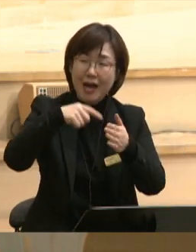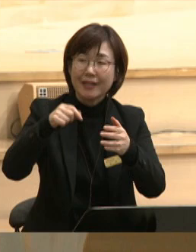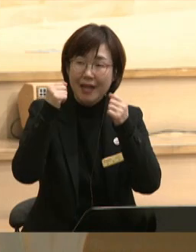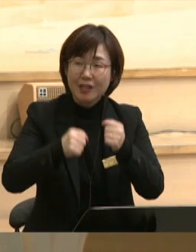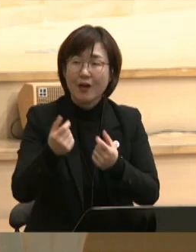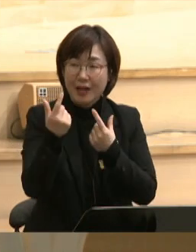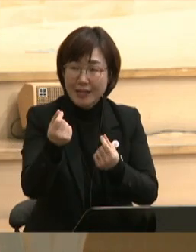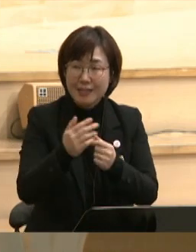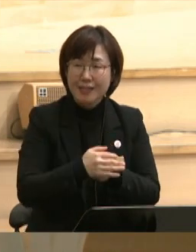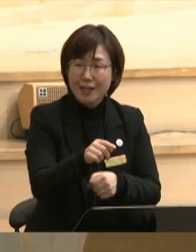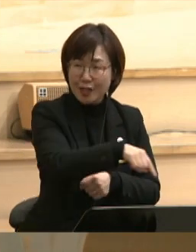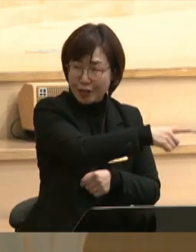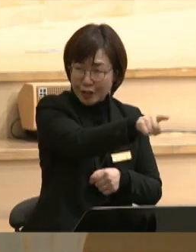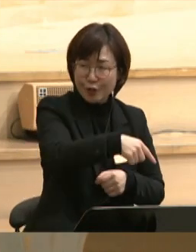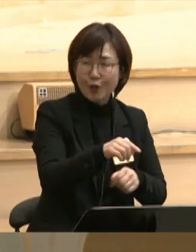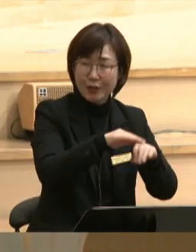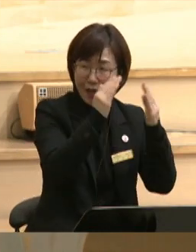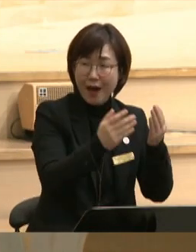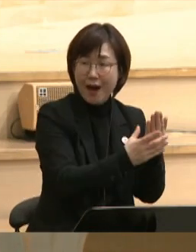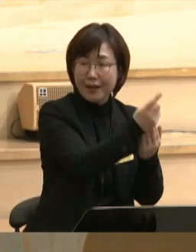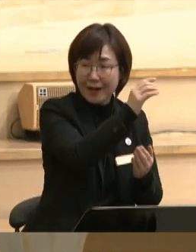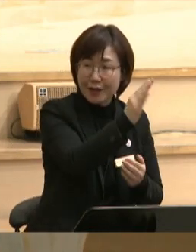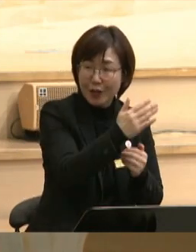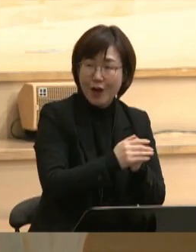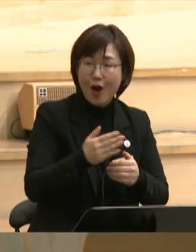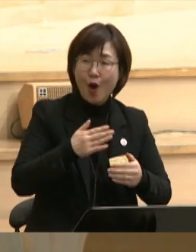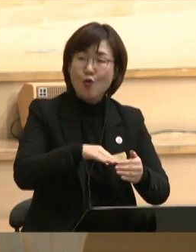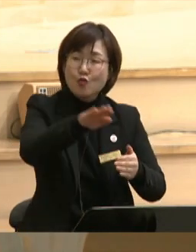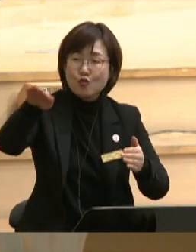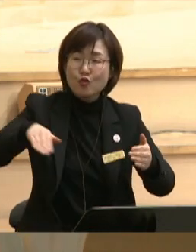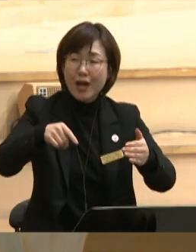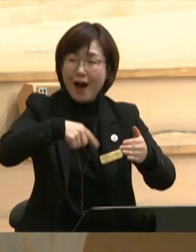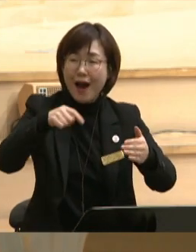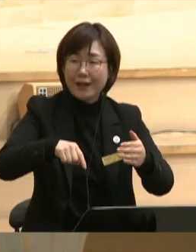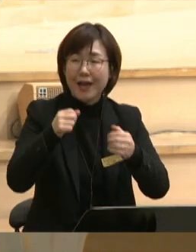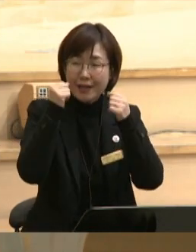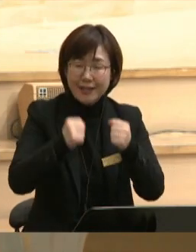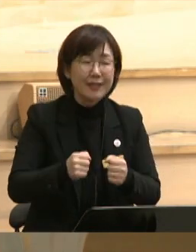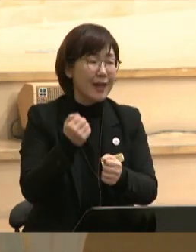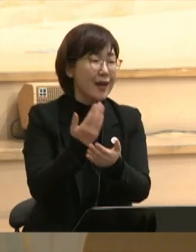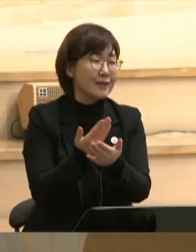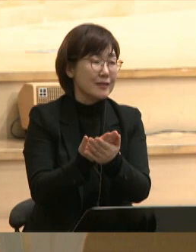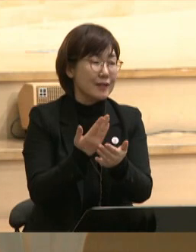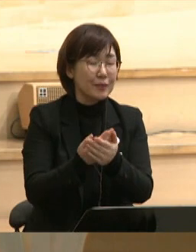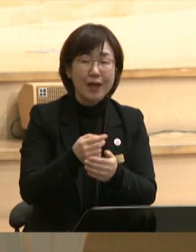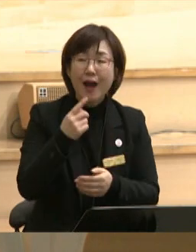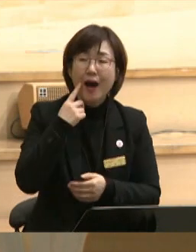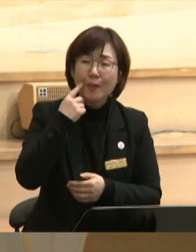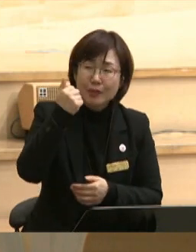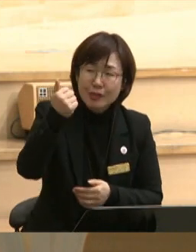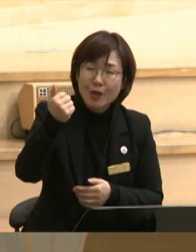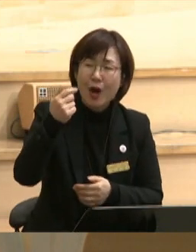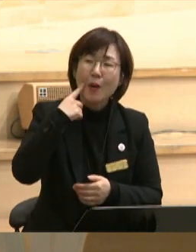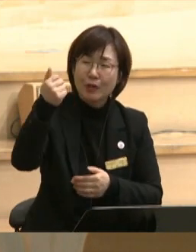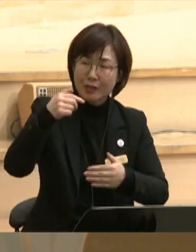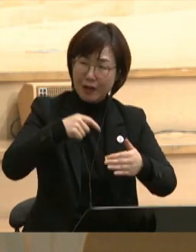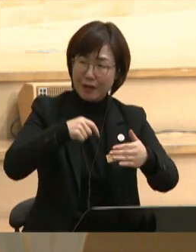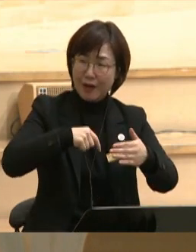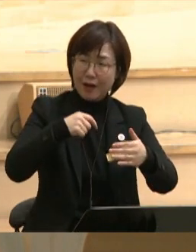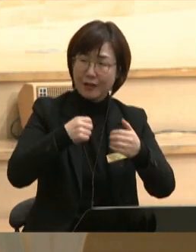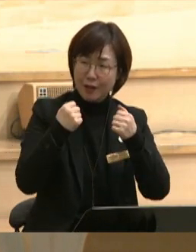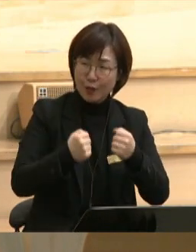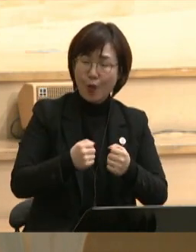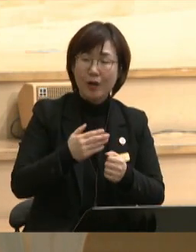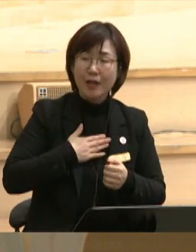있는 것 같이 그들도 다 하나가 되어 우리 안에 있게 하사 아버지여 아버지께서 내 아내 내가 아버지 안에 있는 것